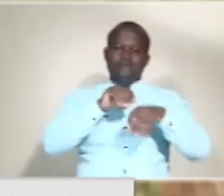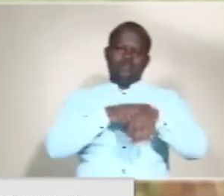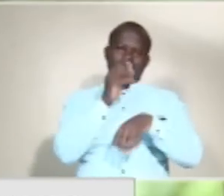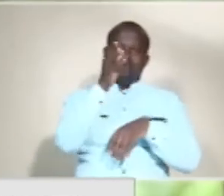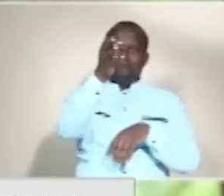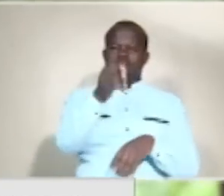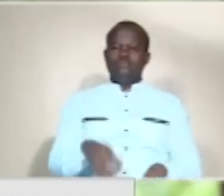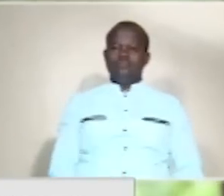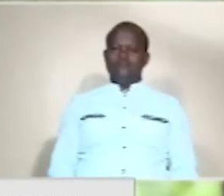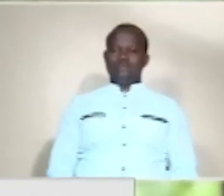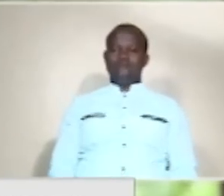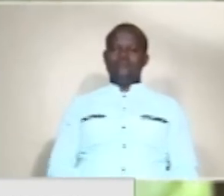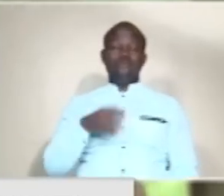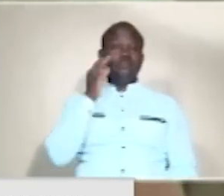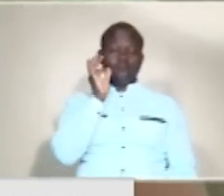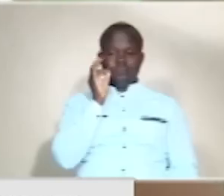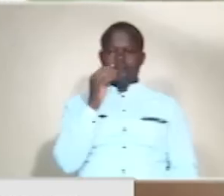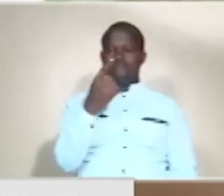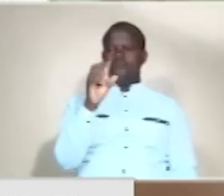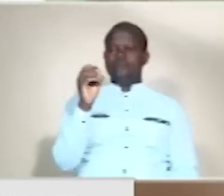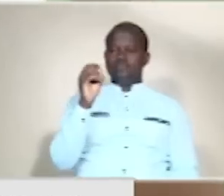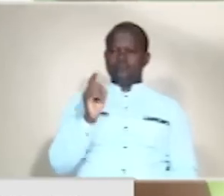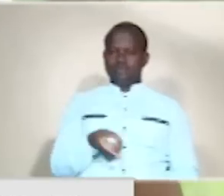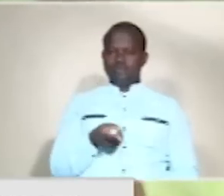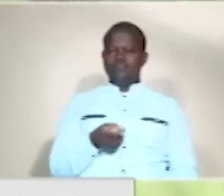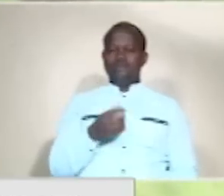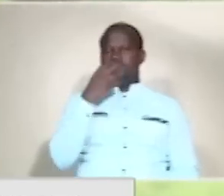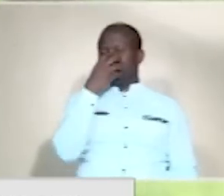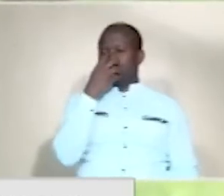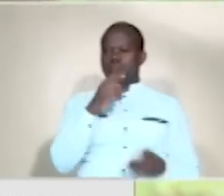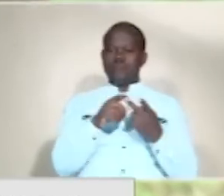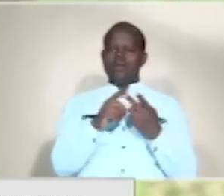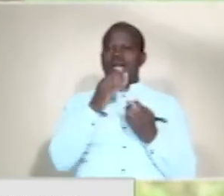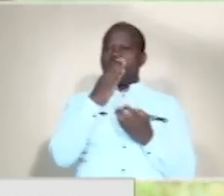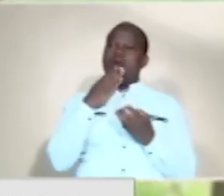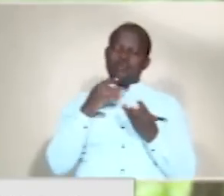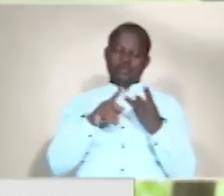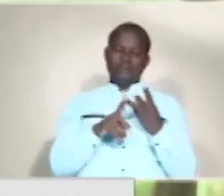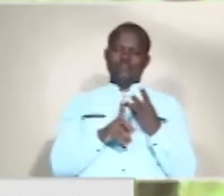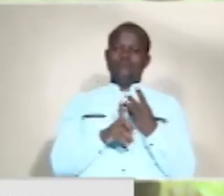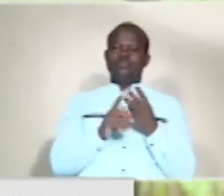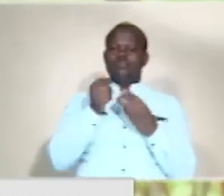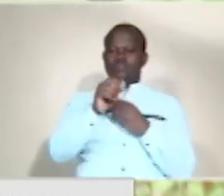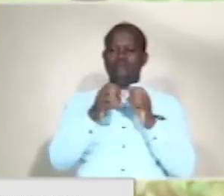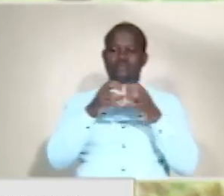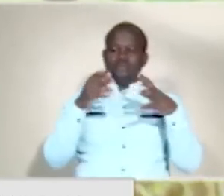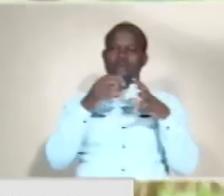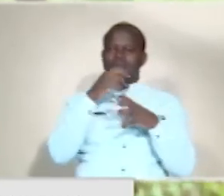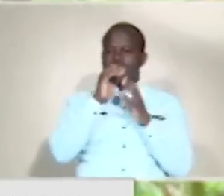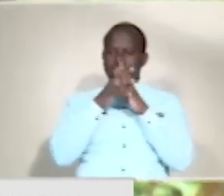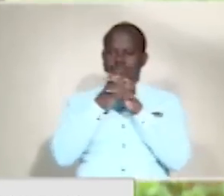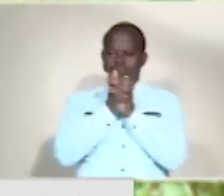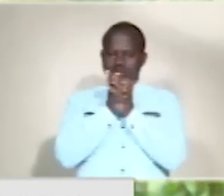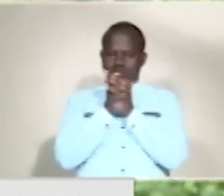imbere. Imbuto 100,000 arizo avoka, amapapayi, imyembe n'amatunda nizo ziri gutuburwa n'urubyiruko kuri